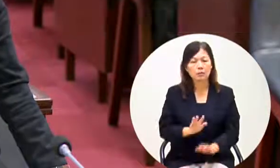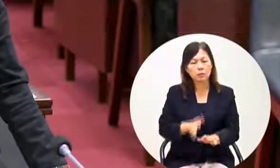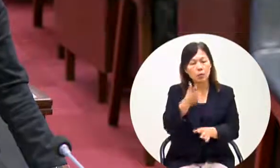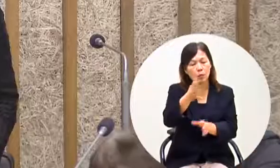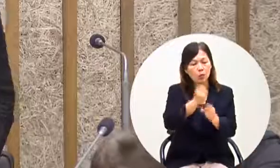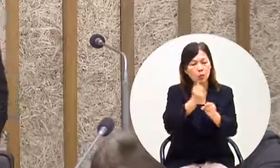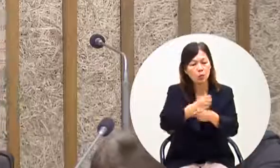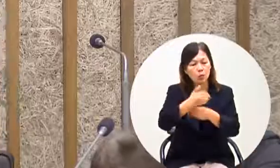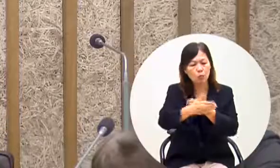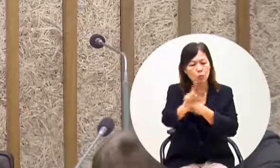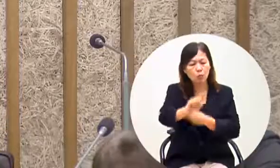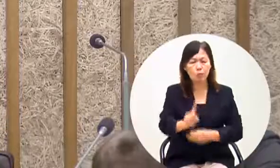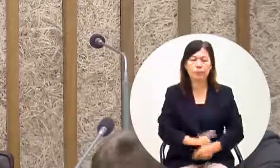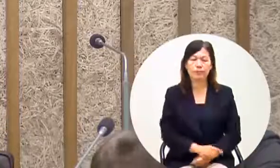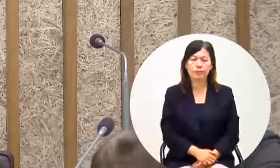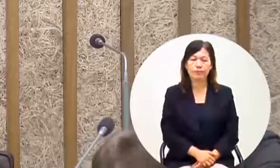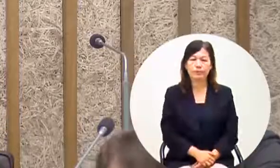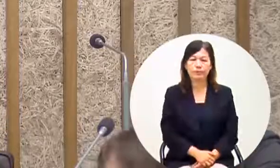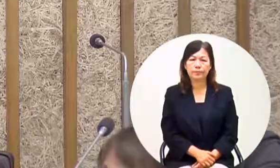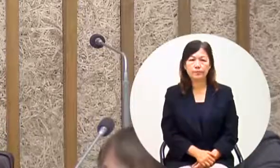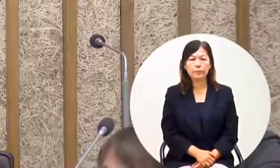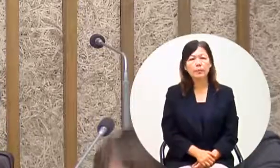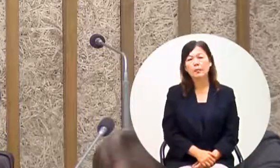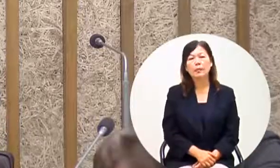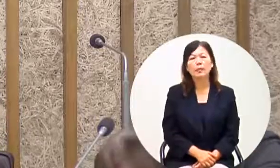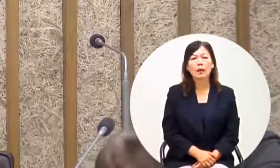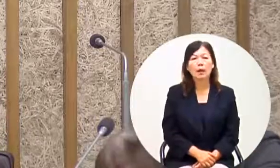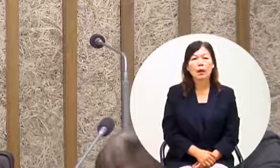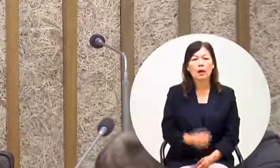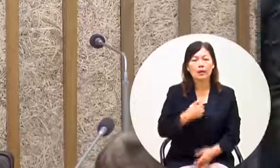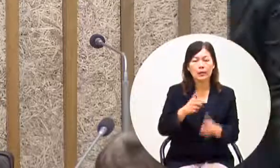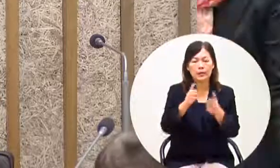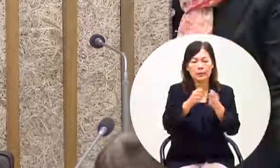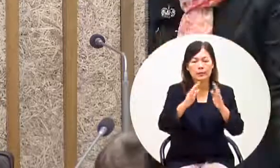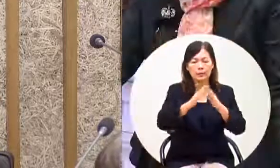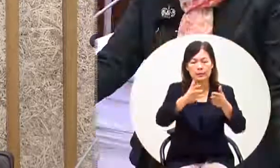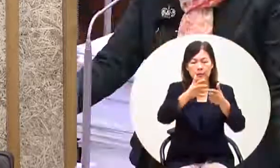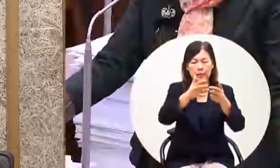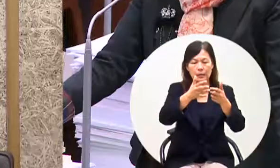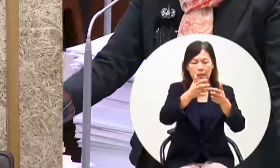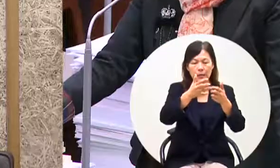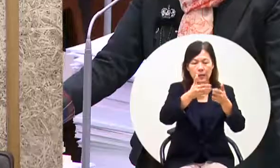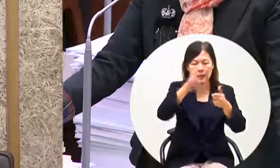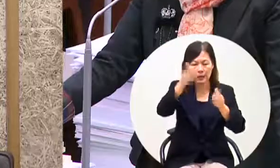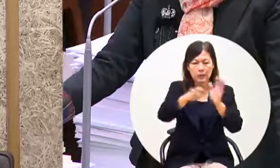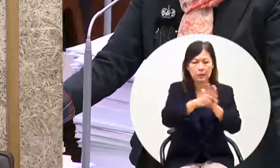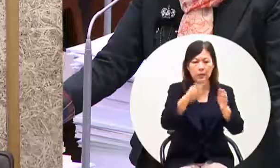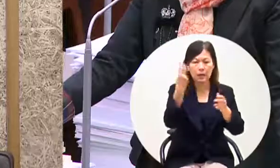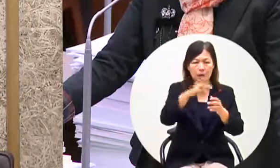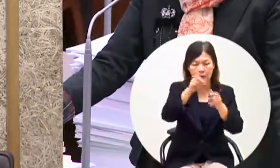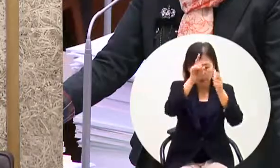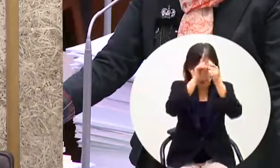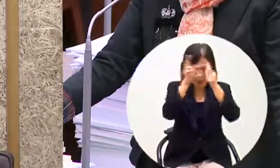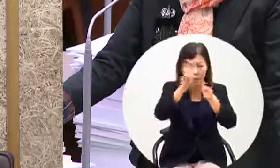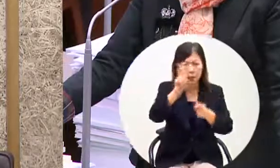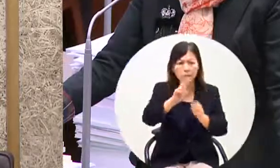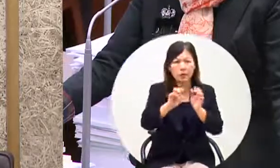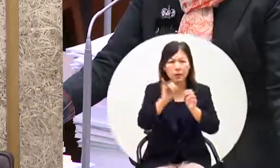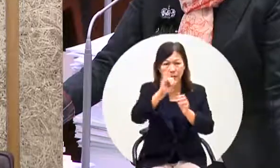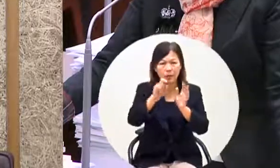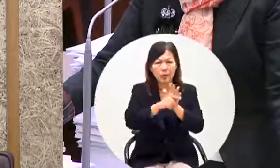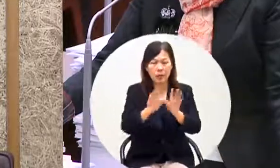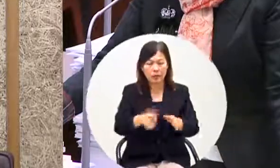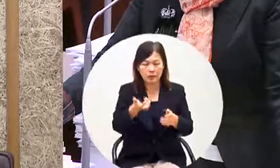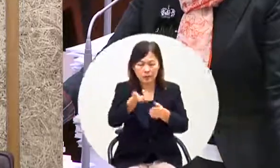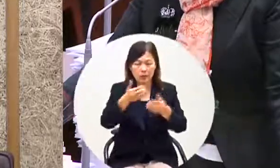答。 好，谢谢议长哈，谢谢许议员。跟许议员报告哈，其实当时的这个质询结束，其实我就已